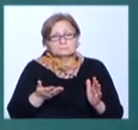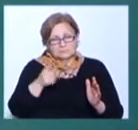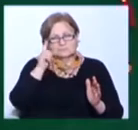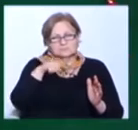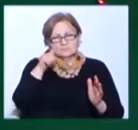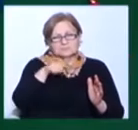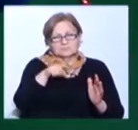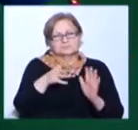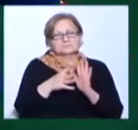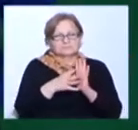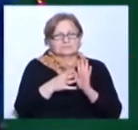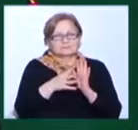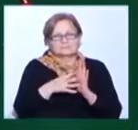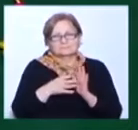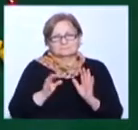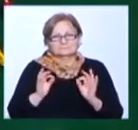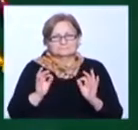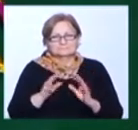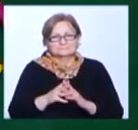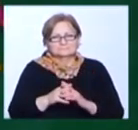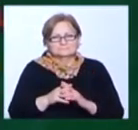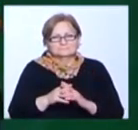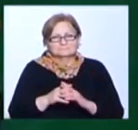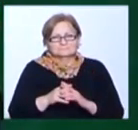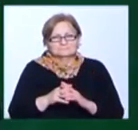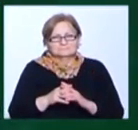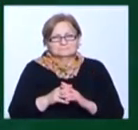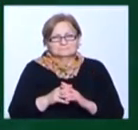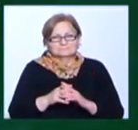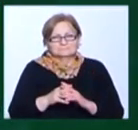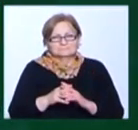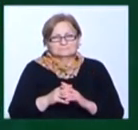მგონი. დიახ, 9-იანია.